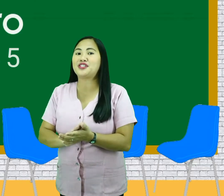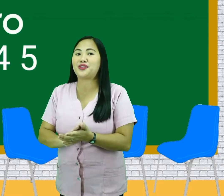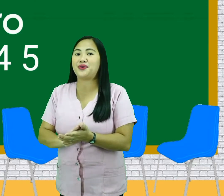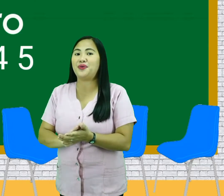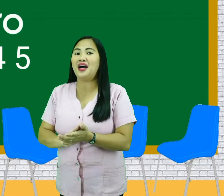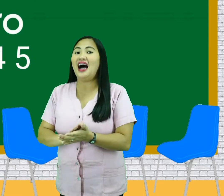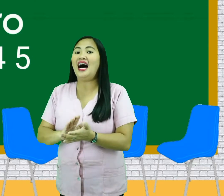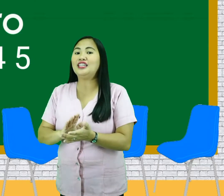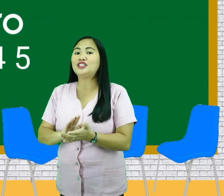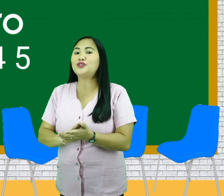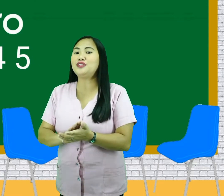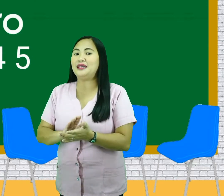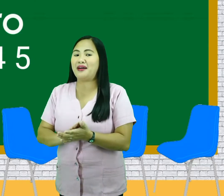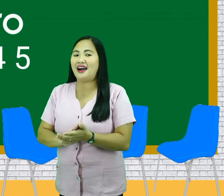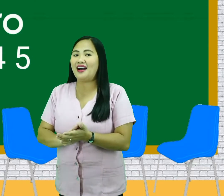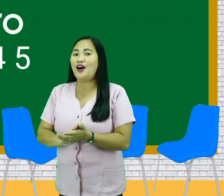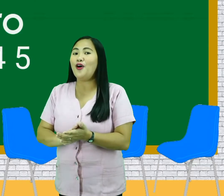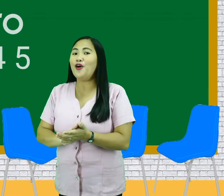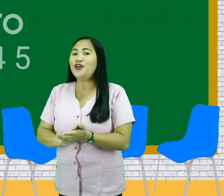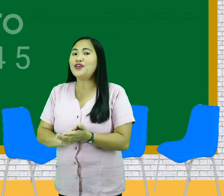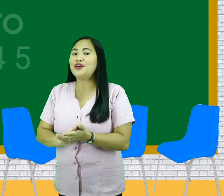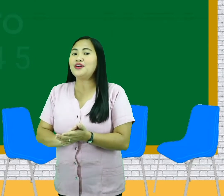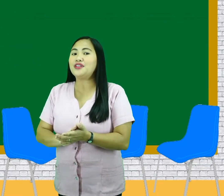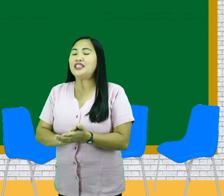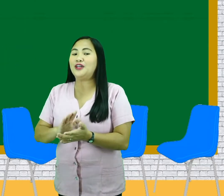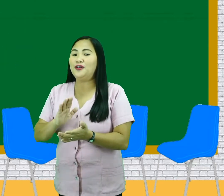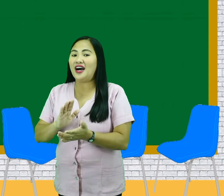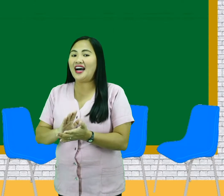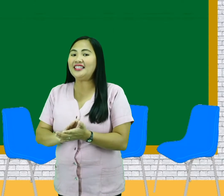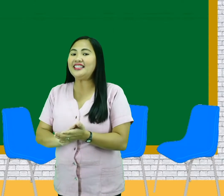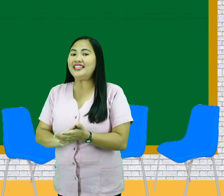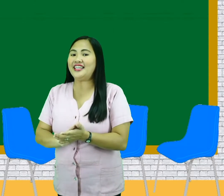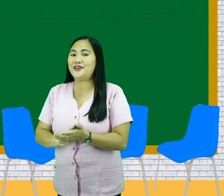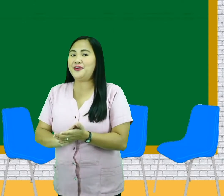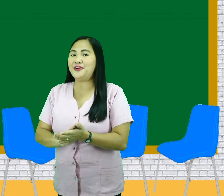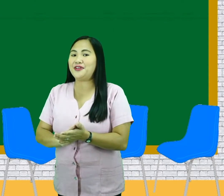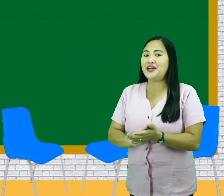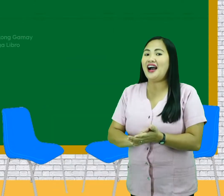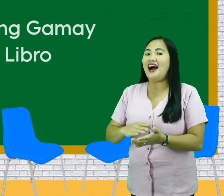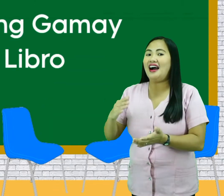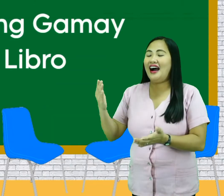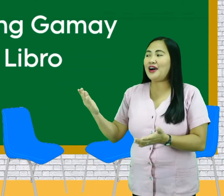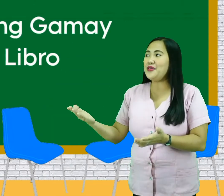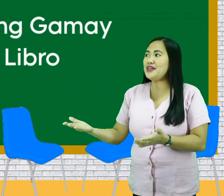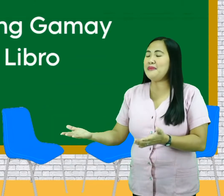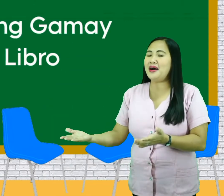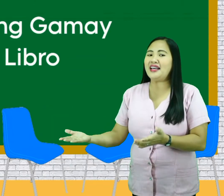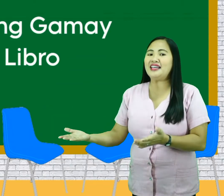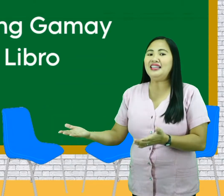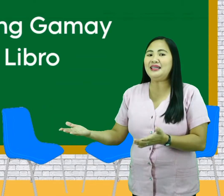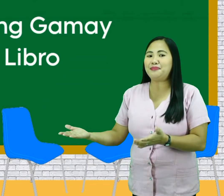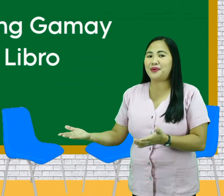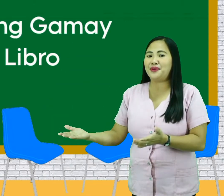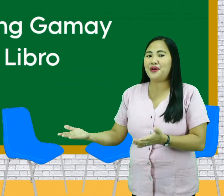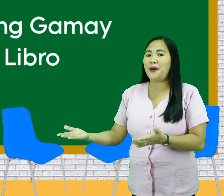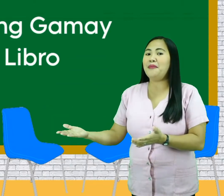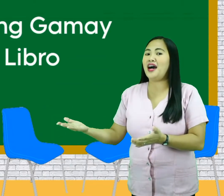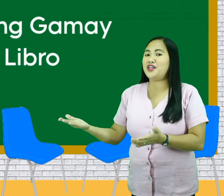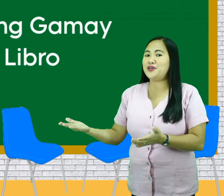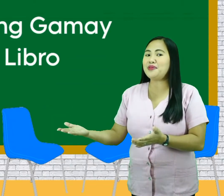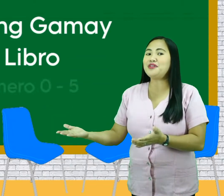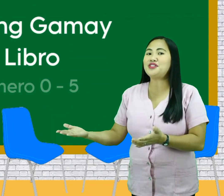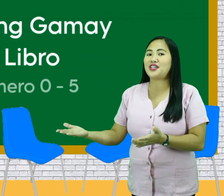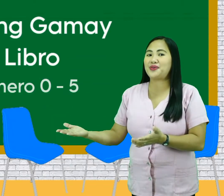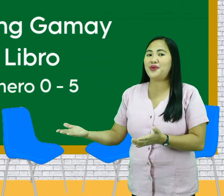numero 0 hangtod 5 o giuluhan kini o ang akong gamay nga libro,